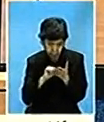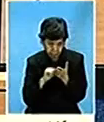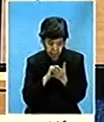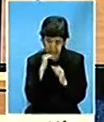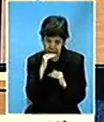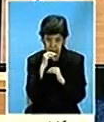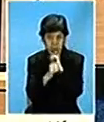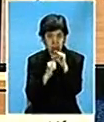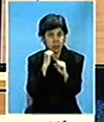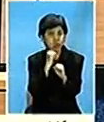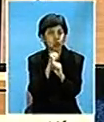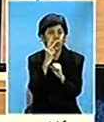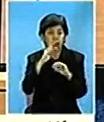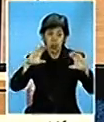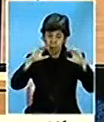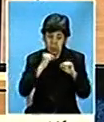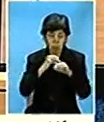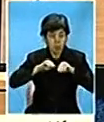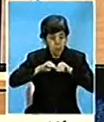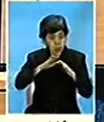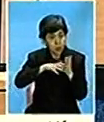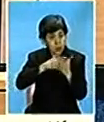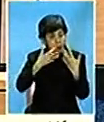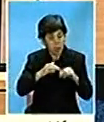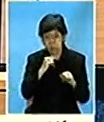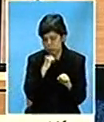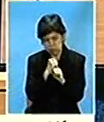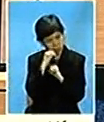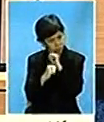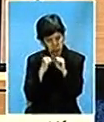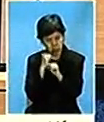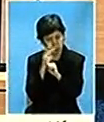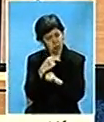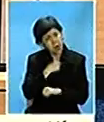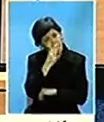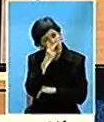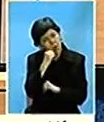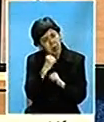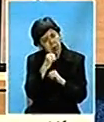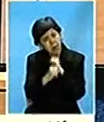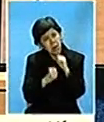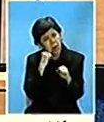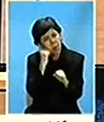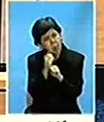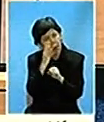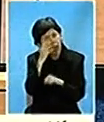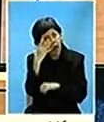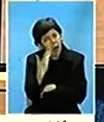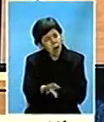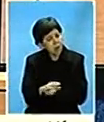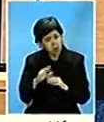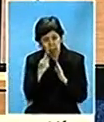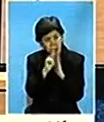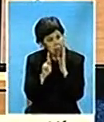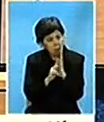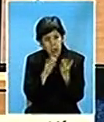2ปีนับแต่วันที่รัฐบาลได้แถลงนโยบายต่อรัฐบาลแต่ปัจจุบันเป็นเวลากว่า4ปีมาแล้วร่างกฎหม